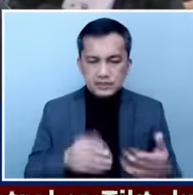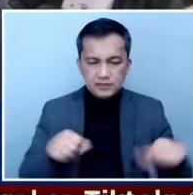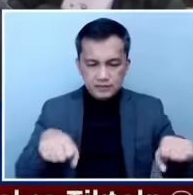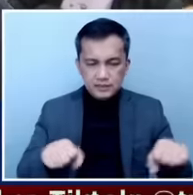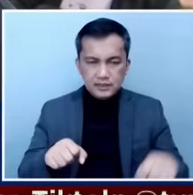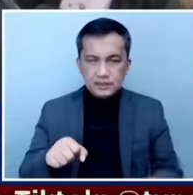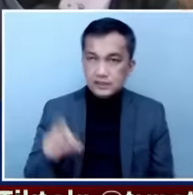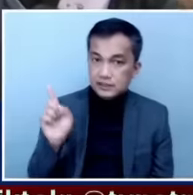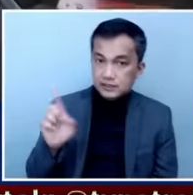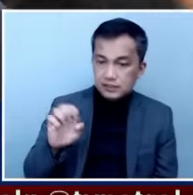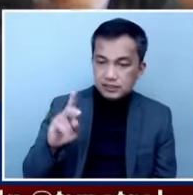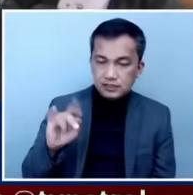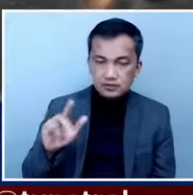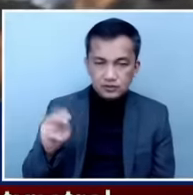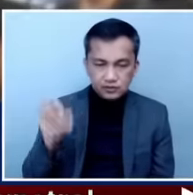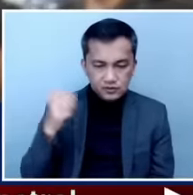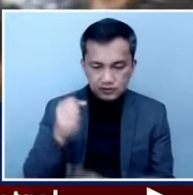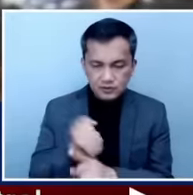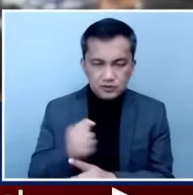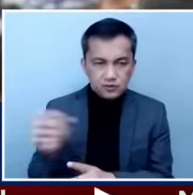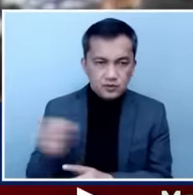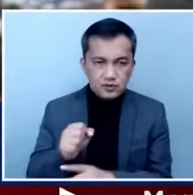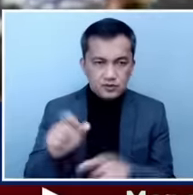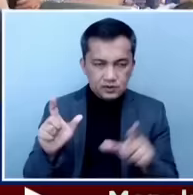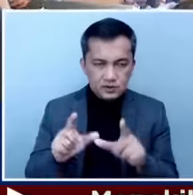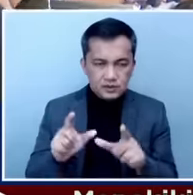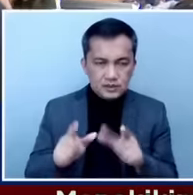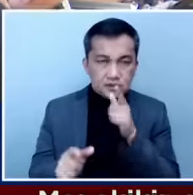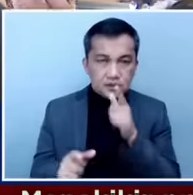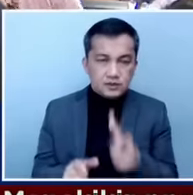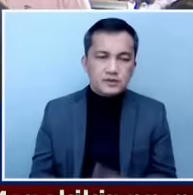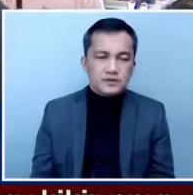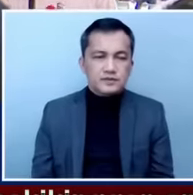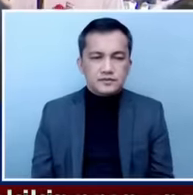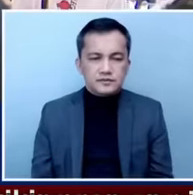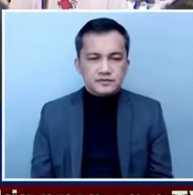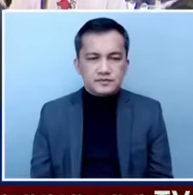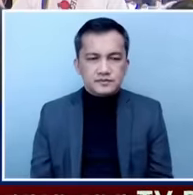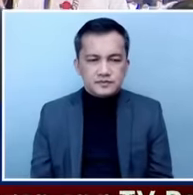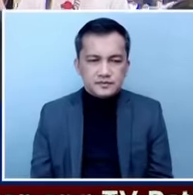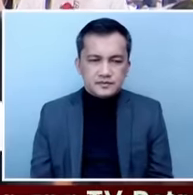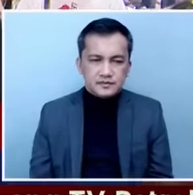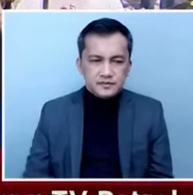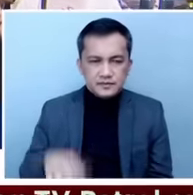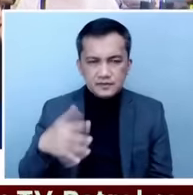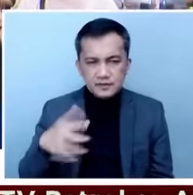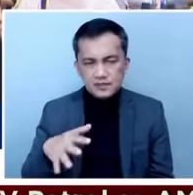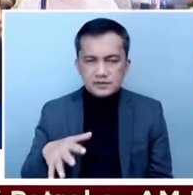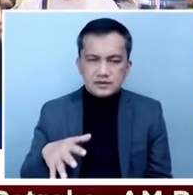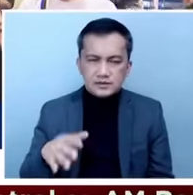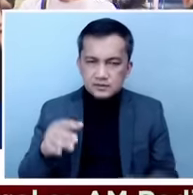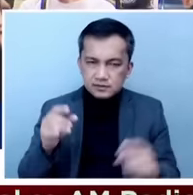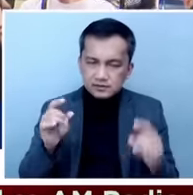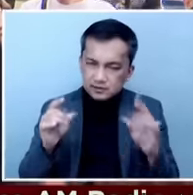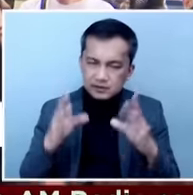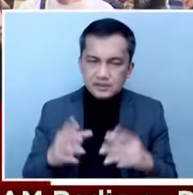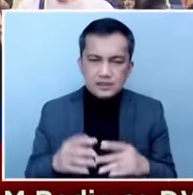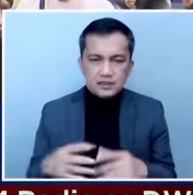na noong Setyembre kumuha ng lisensya, sinuwerte. Medyo may hassle din po sa